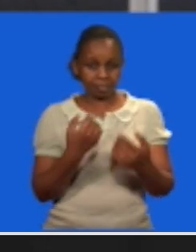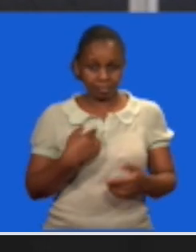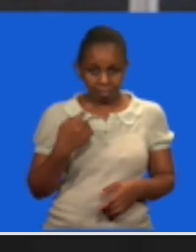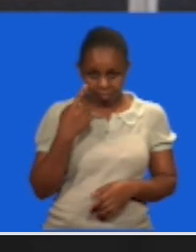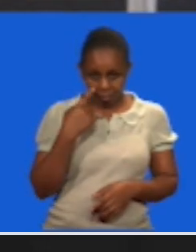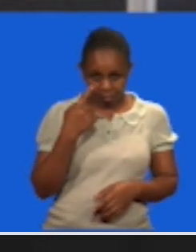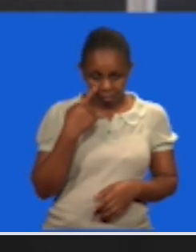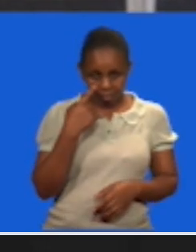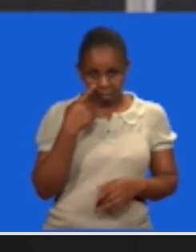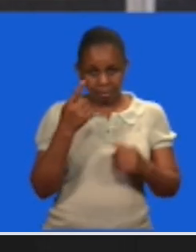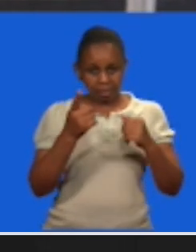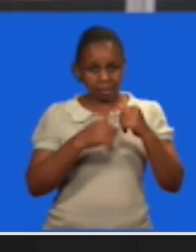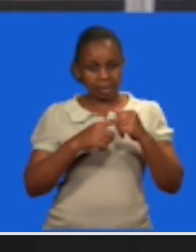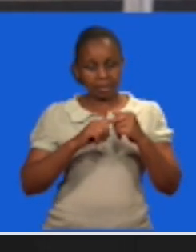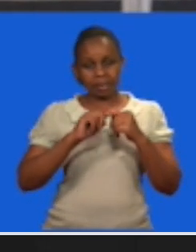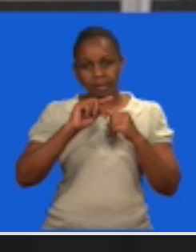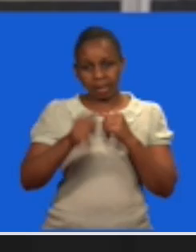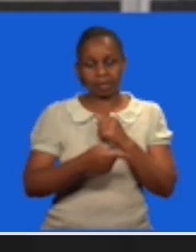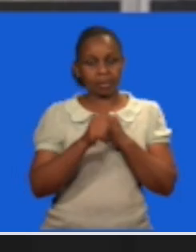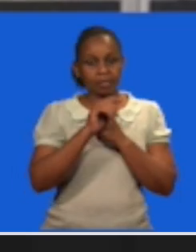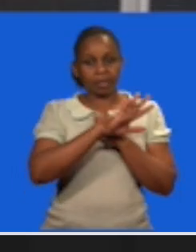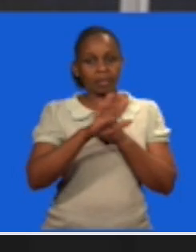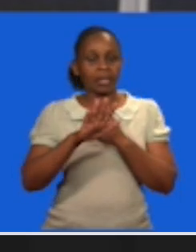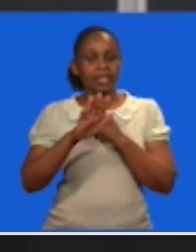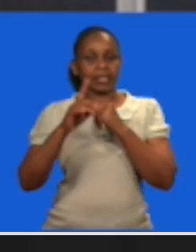our eye department we've seen around